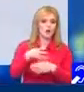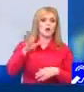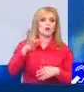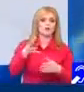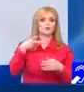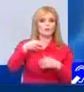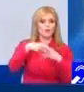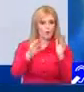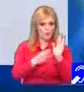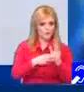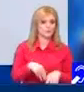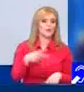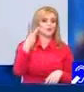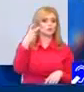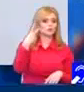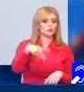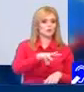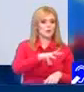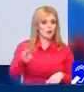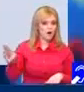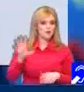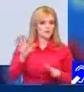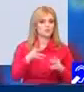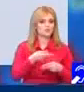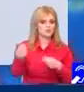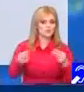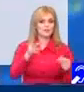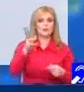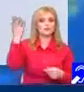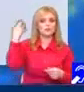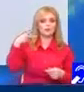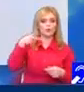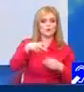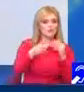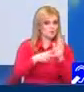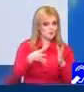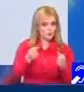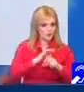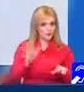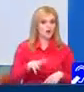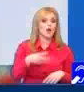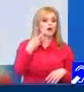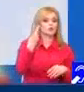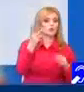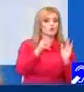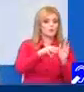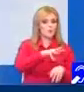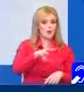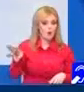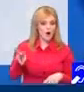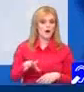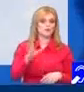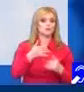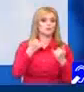pentru 2018, 220 de milioane sunt destinate achitării restanțelor pentru 2017, iar peste 28 de milioane